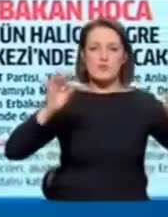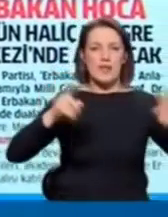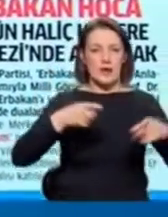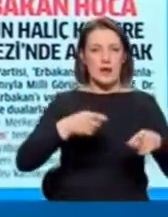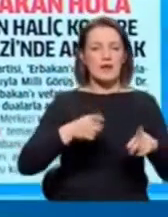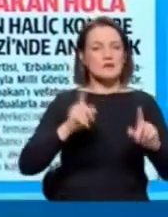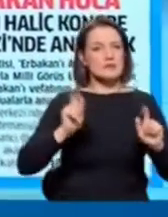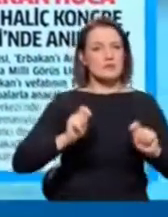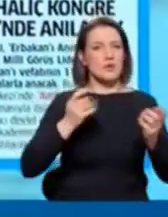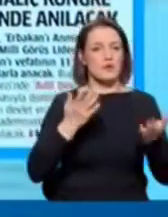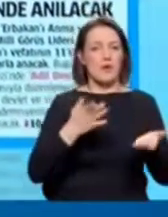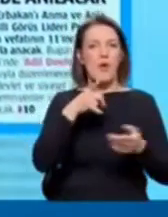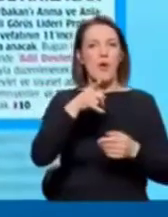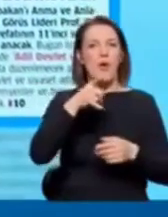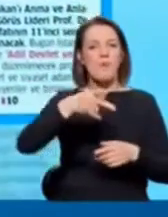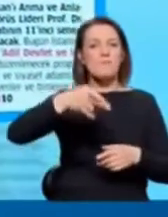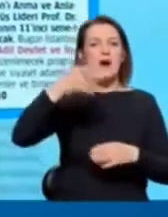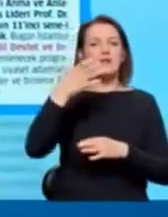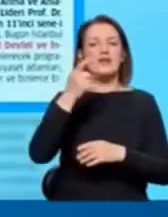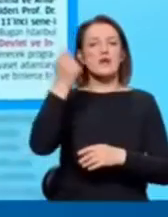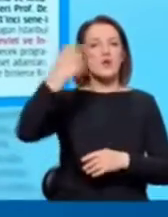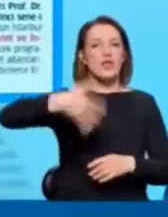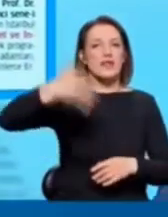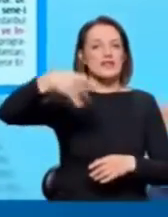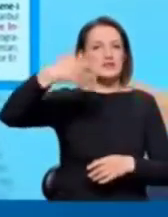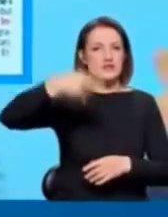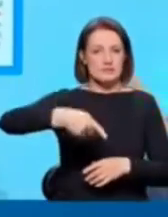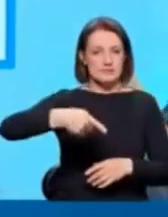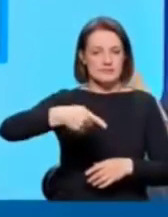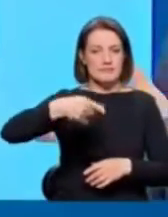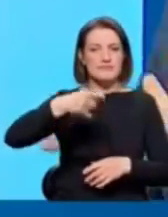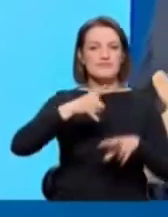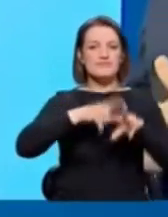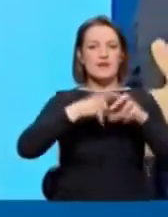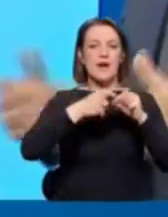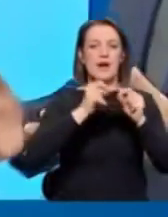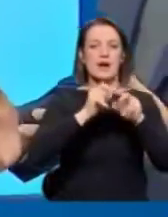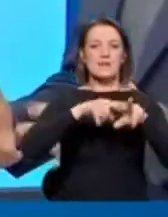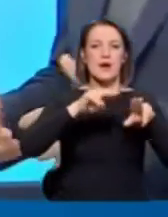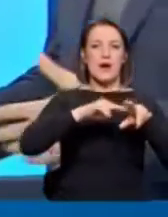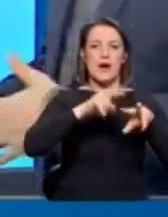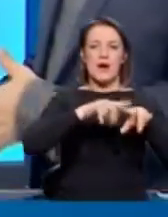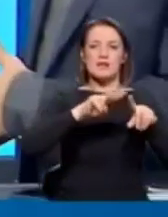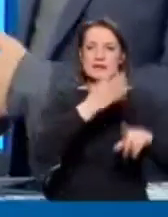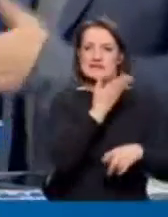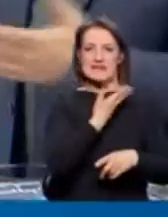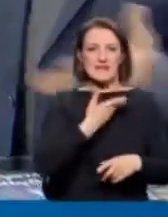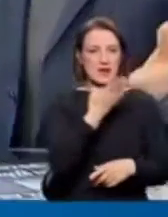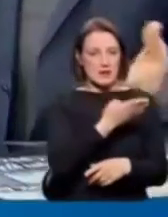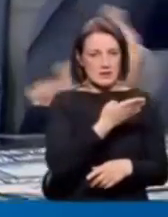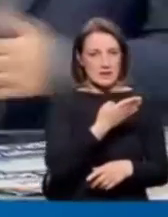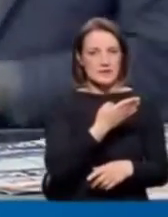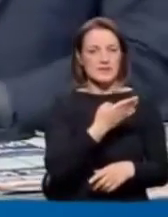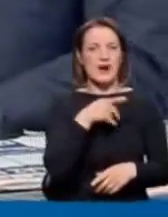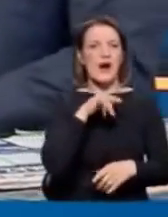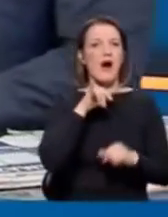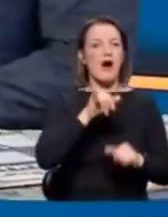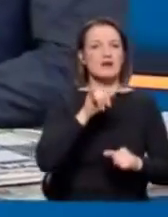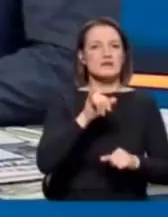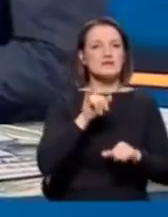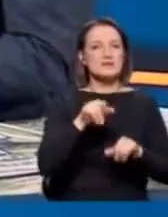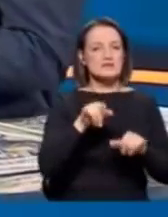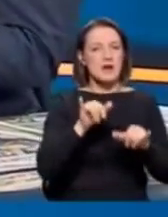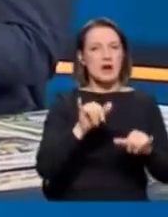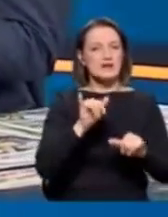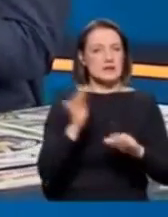kurabiliyor İşte o partinin yöneticileri beni Erbakan'ı sevenler Bakanlığı da oluştu olarak aynı